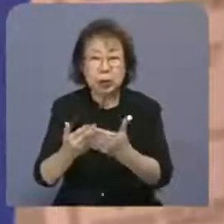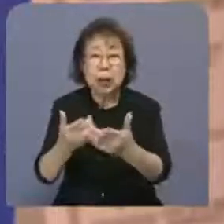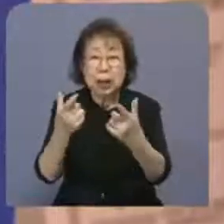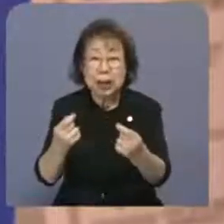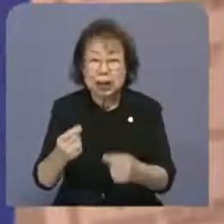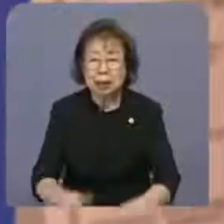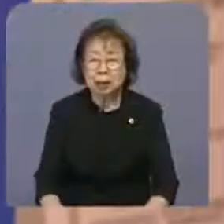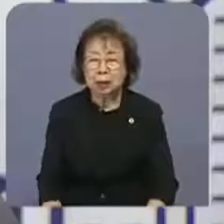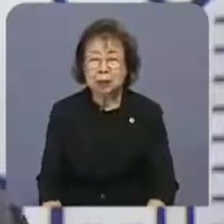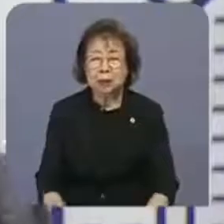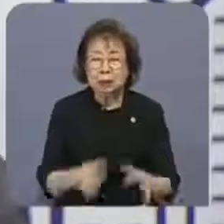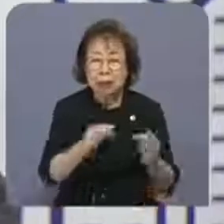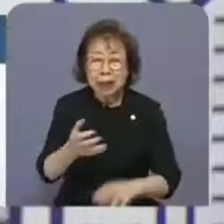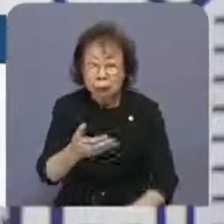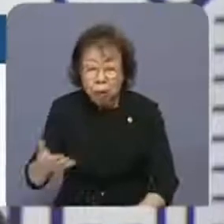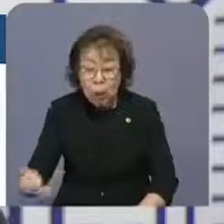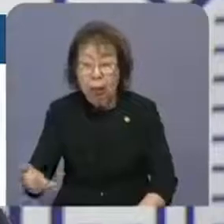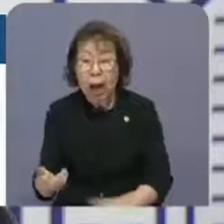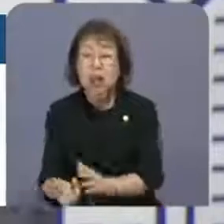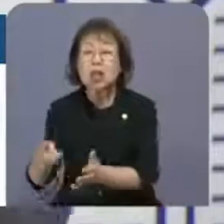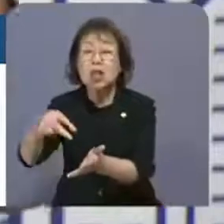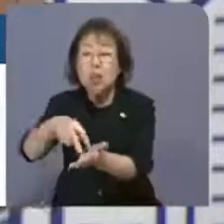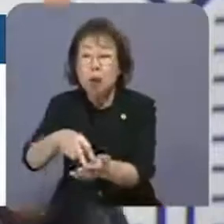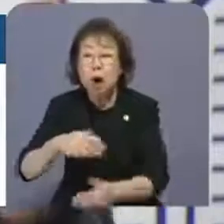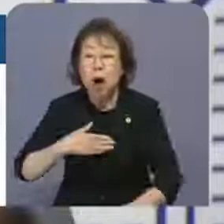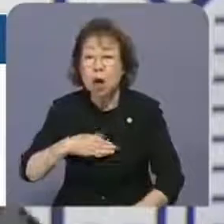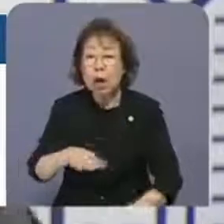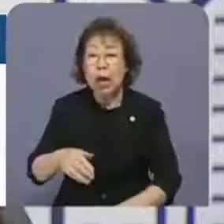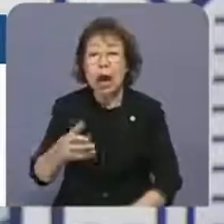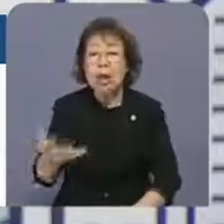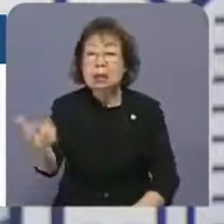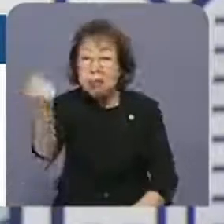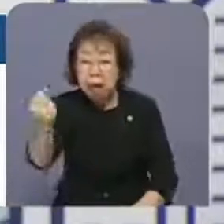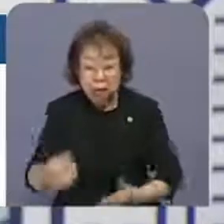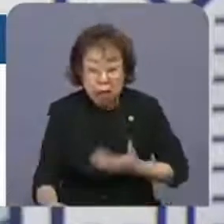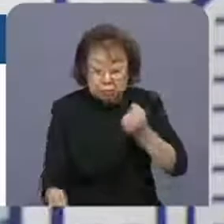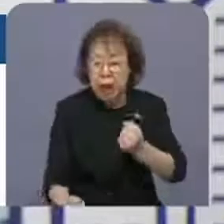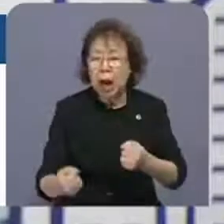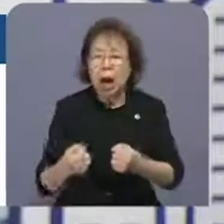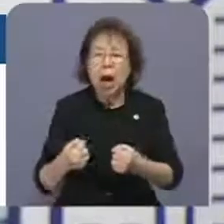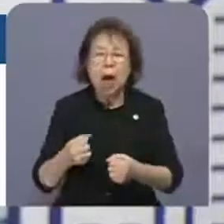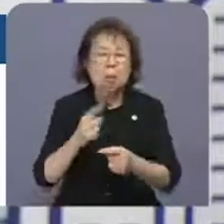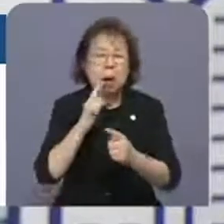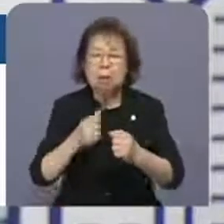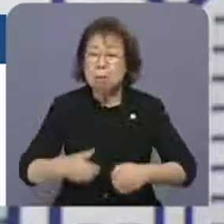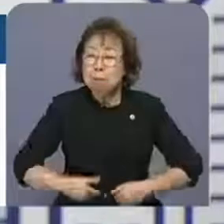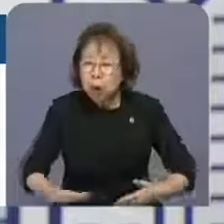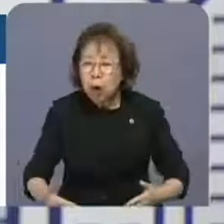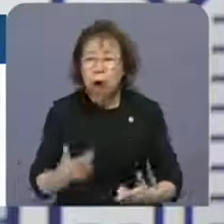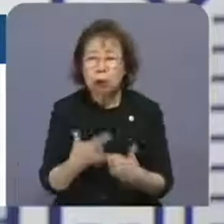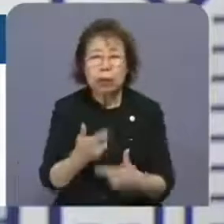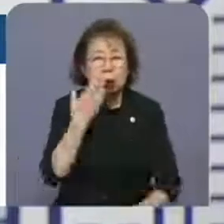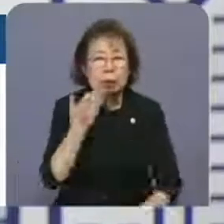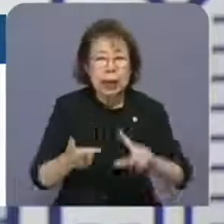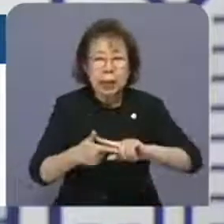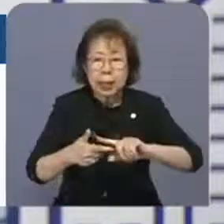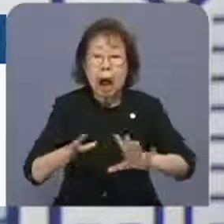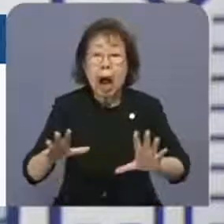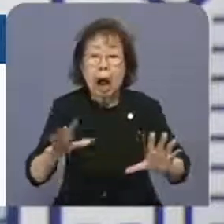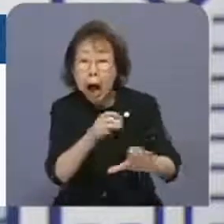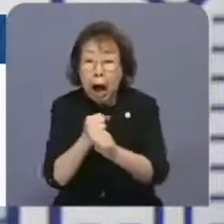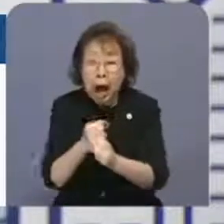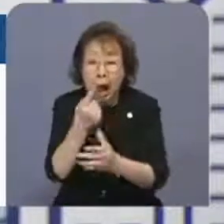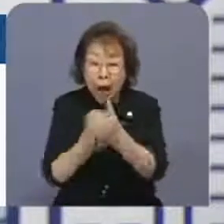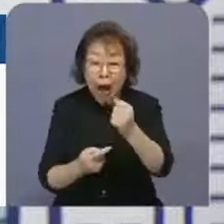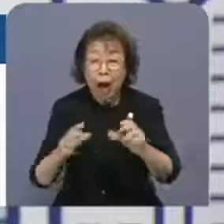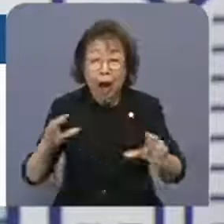우리가 낙동강을 넘어서 여기는 내 땅, 저기는 네 땅 이렇게 할 계지는 아니라고 봐줍니다. 불경을 하나로 묶어내는